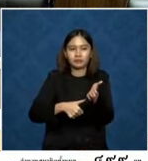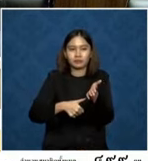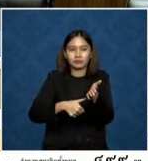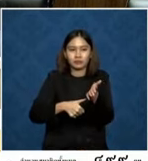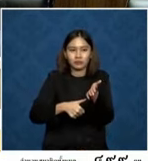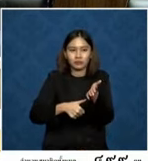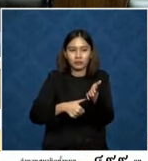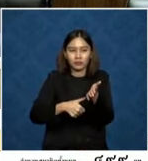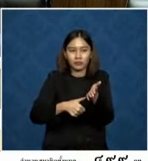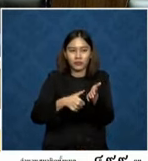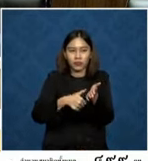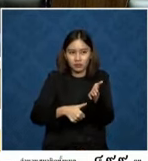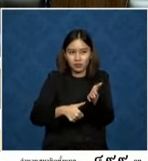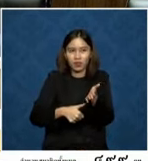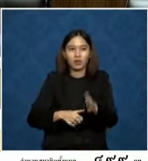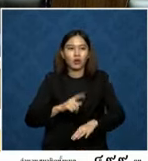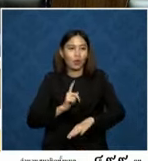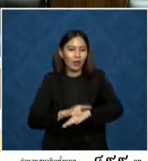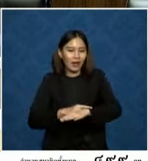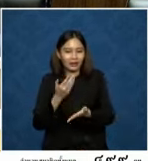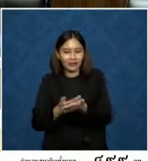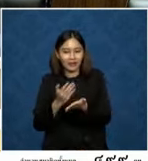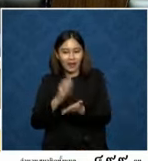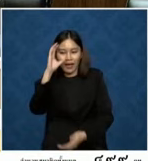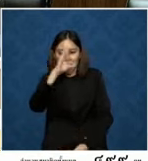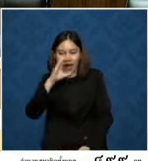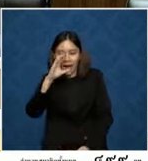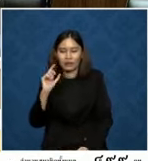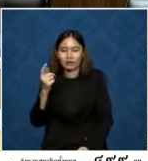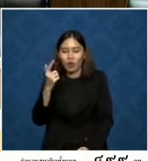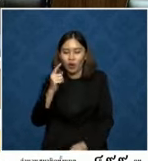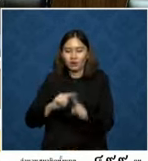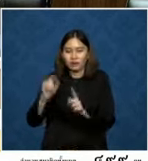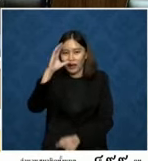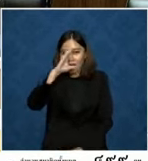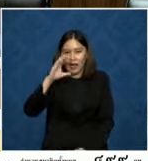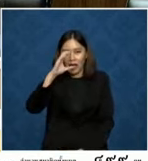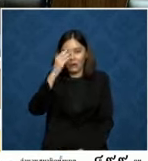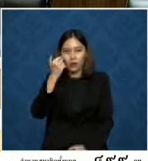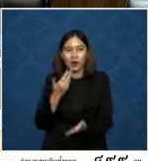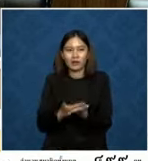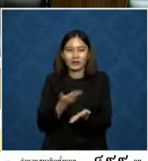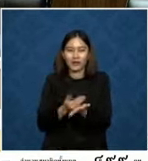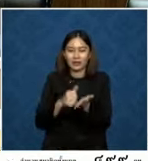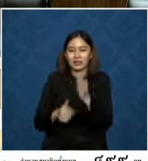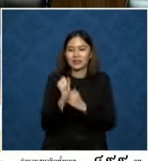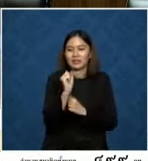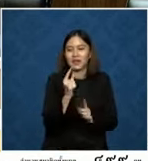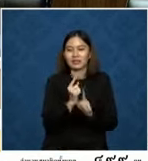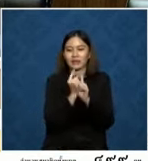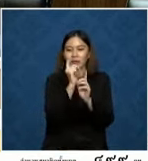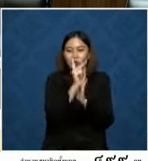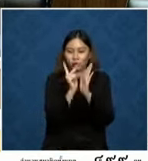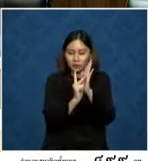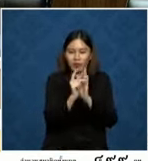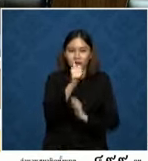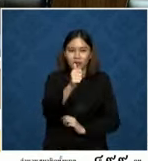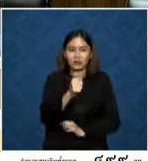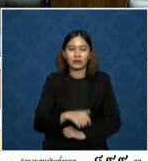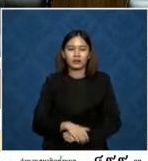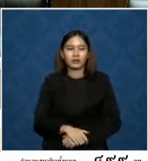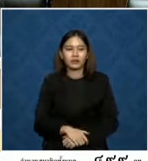ถจะมีเวลาหาเงินหาทองเพื่อมาใช้หนี้ตามกฎหมายได้ท่านประธานที่เคาร